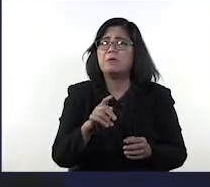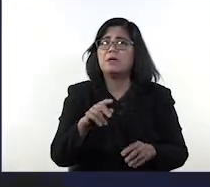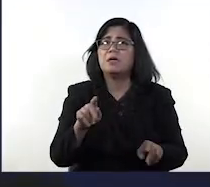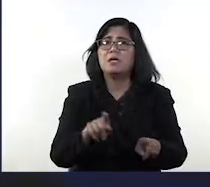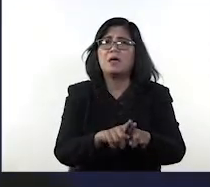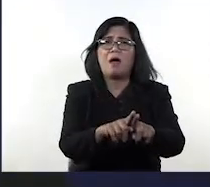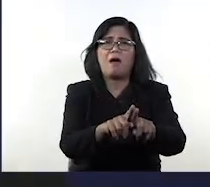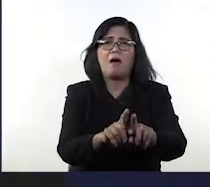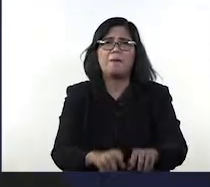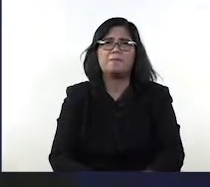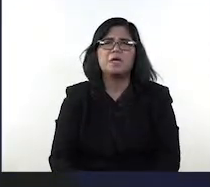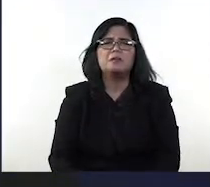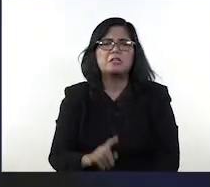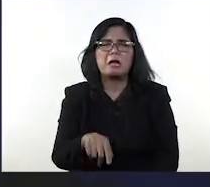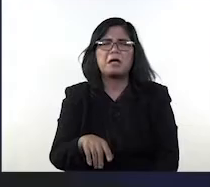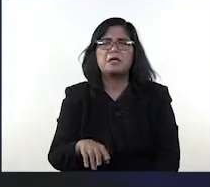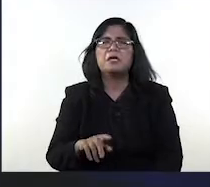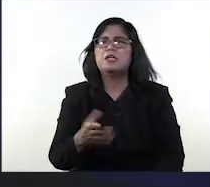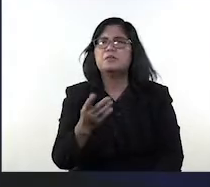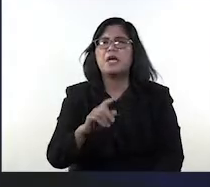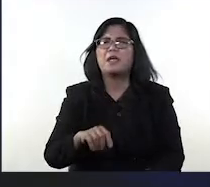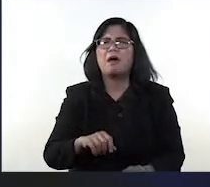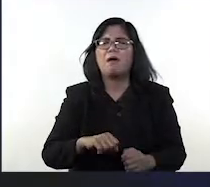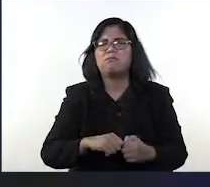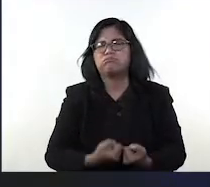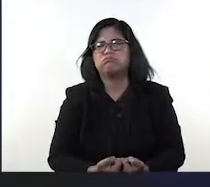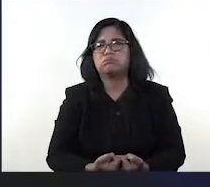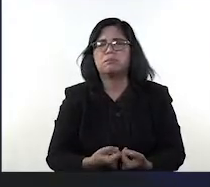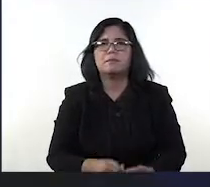sekarang hidup saya terpuruk ancur-ancuran sekarang